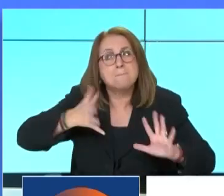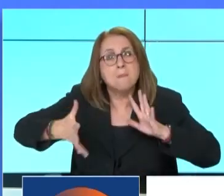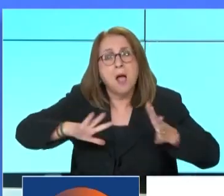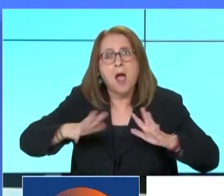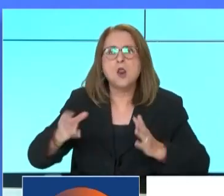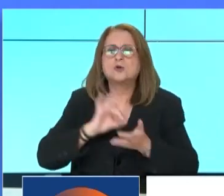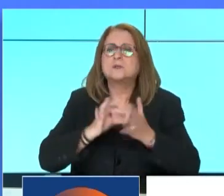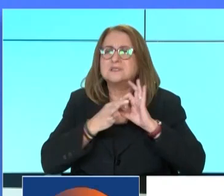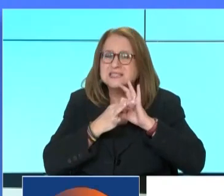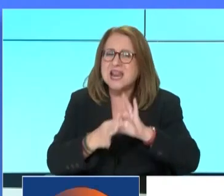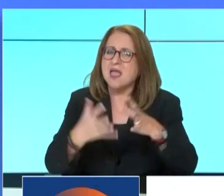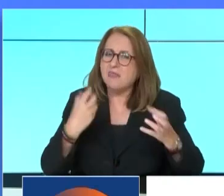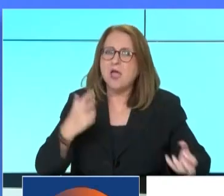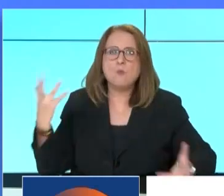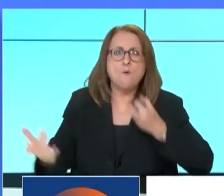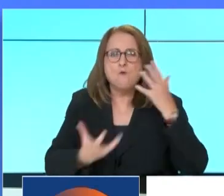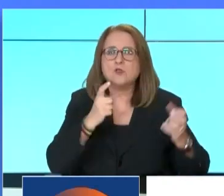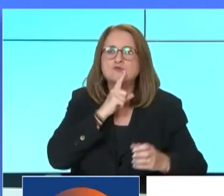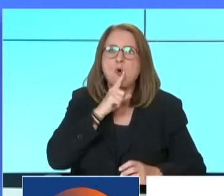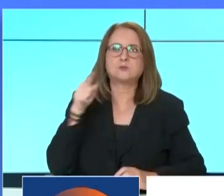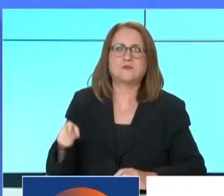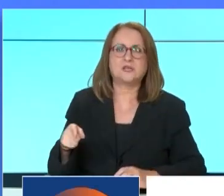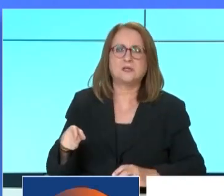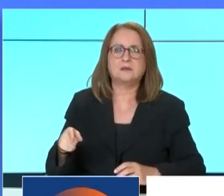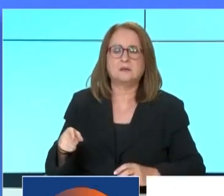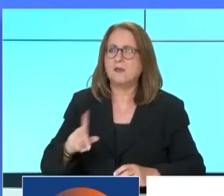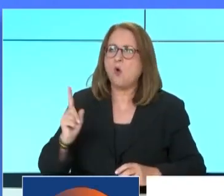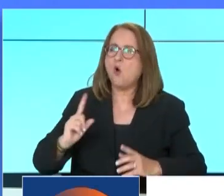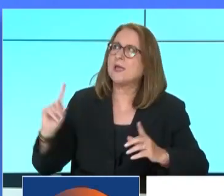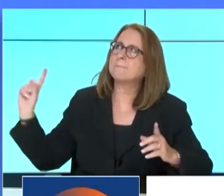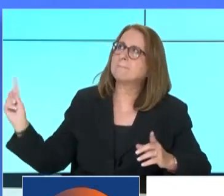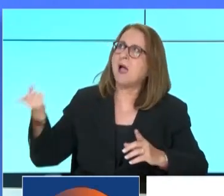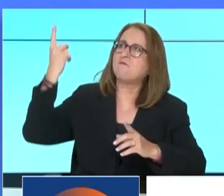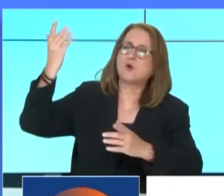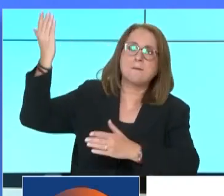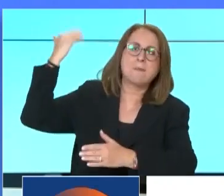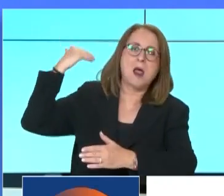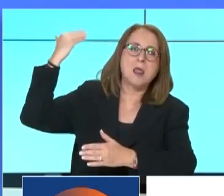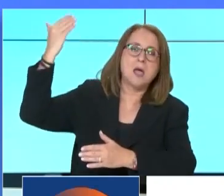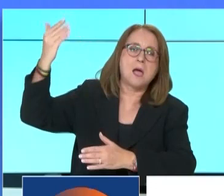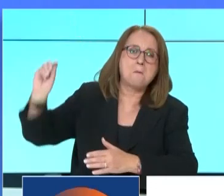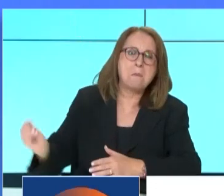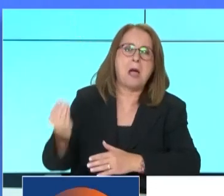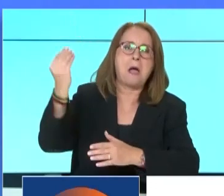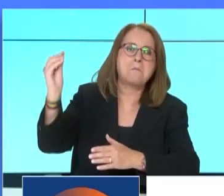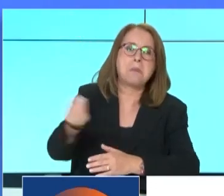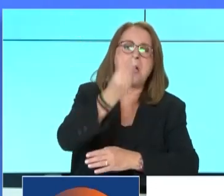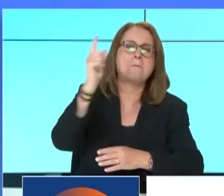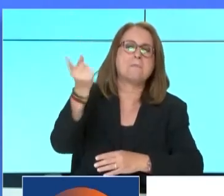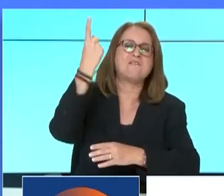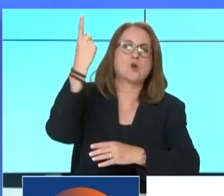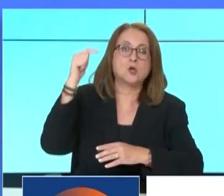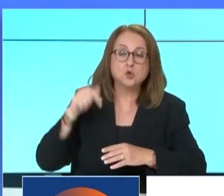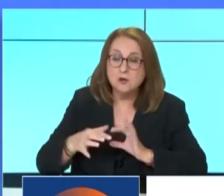προστασία και τις δυνάμεις μας να αντιμετωπίζουμε και αυτό το ενδεχόμενο. Στην απάντηση